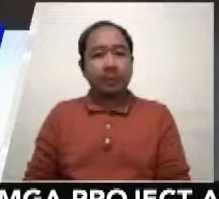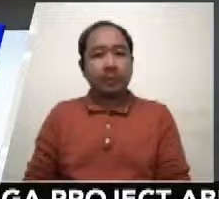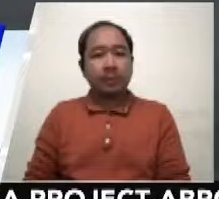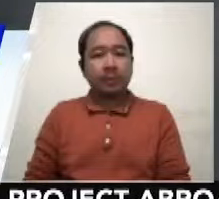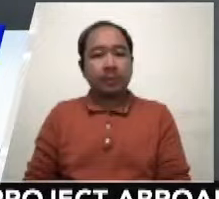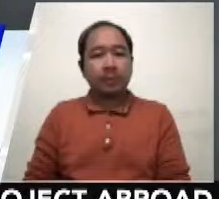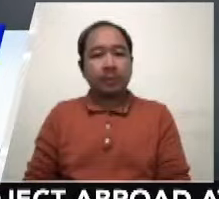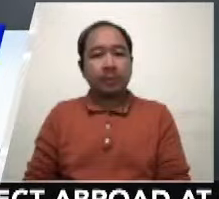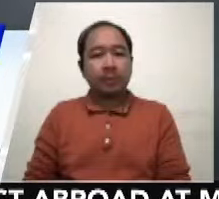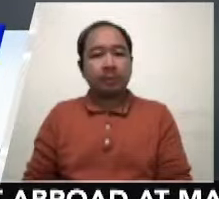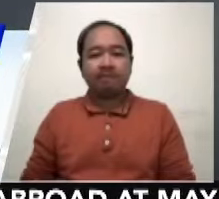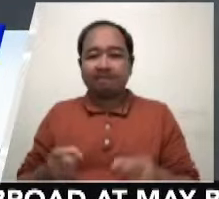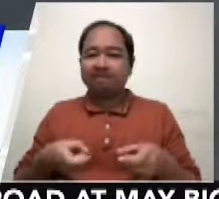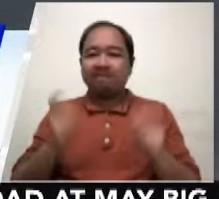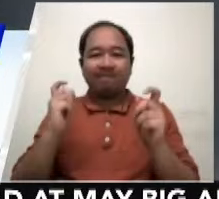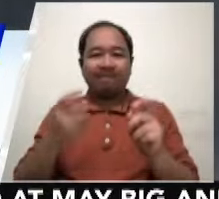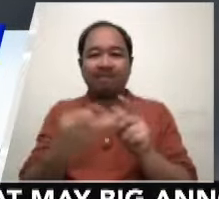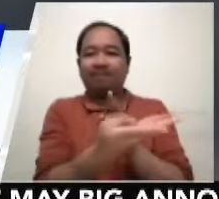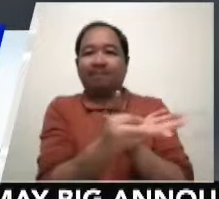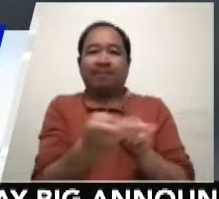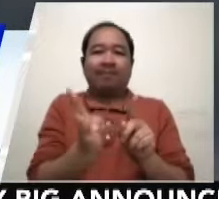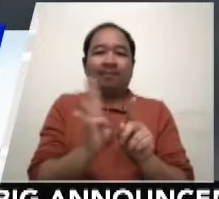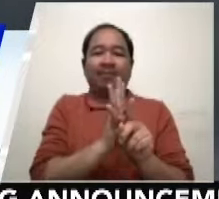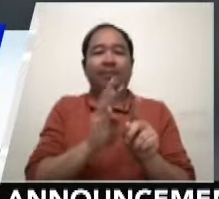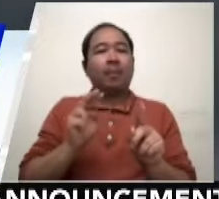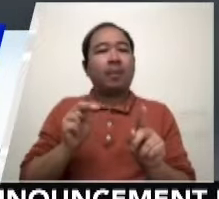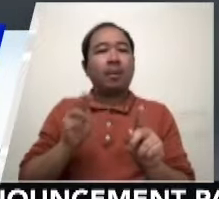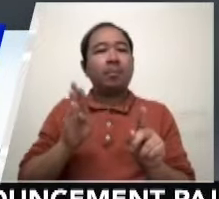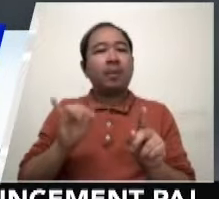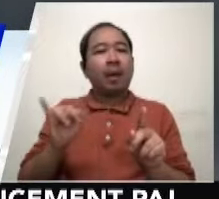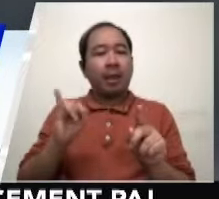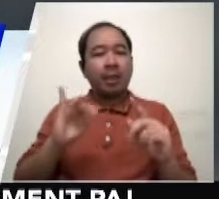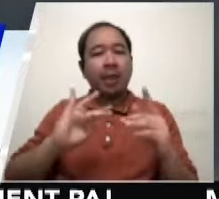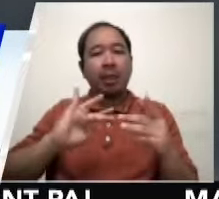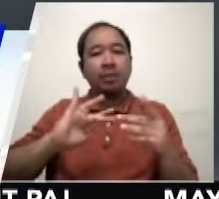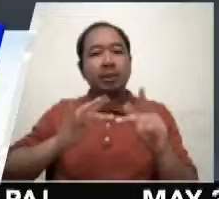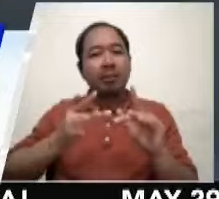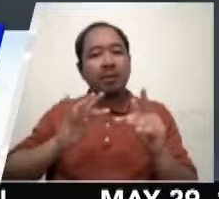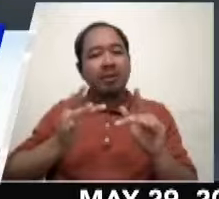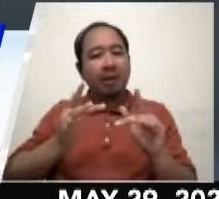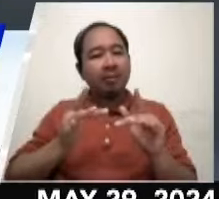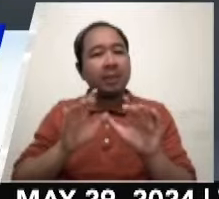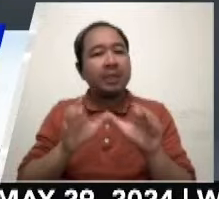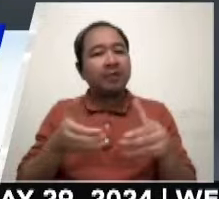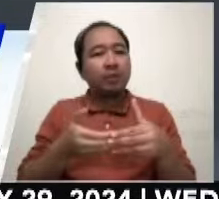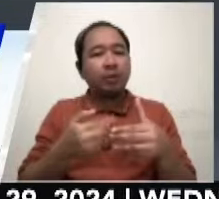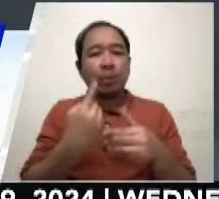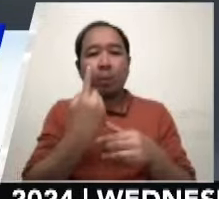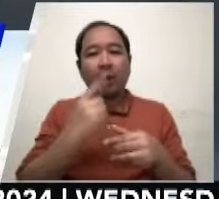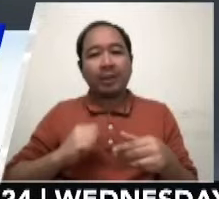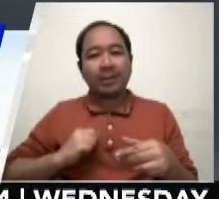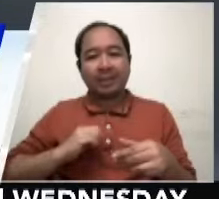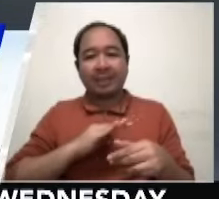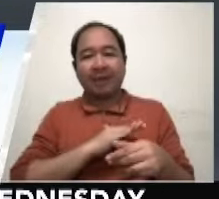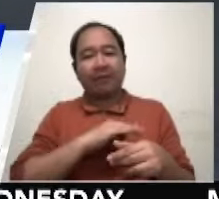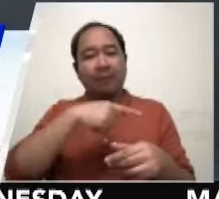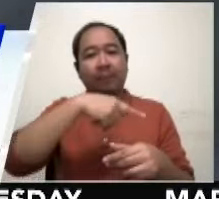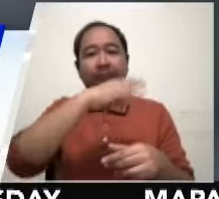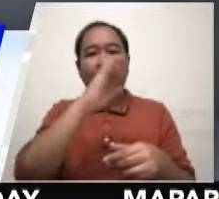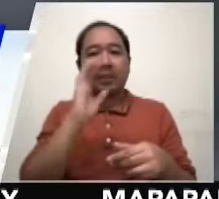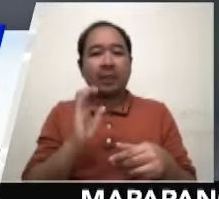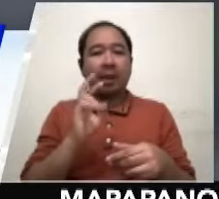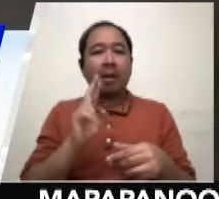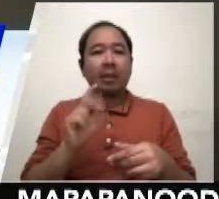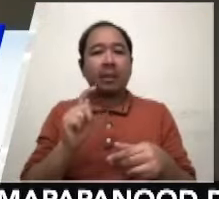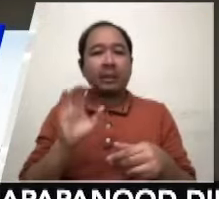Agad binakuran ng mga tauhan ng NBI Cybercrime Division ang clerk of court ng Pasay RTC sa loob mismo ng kanyang